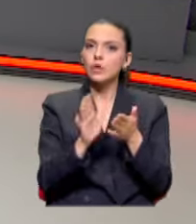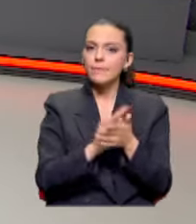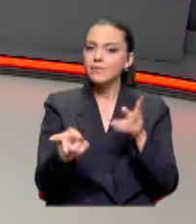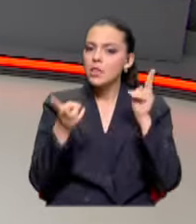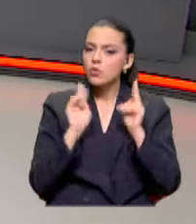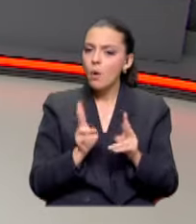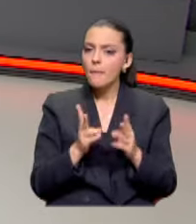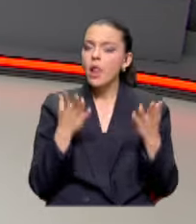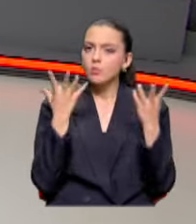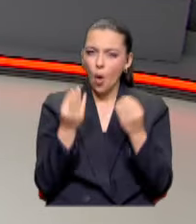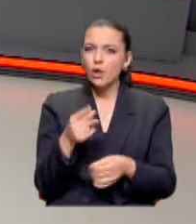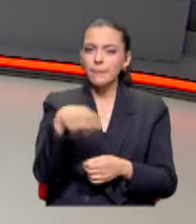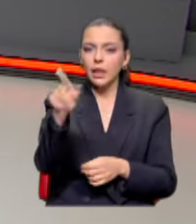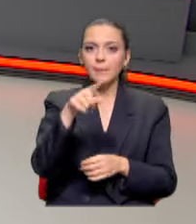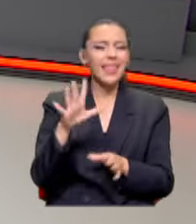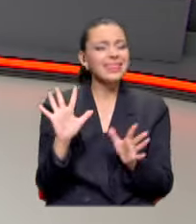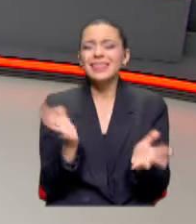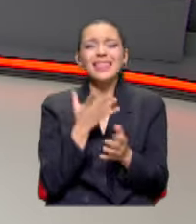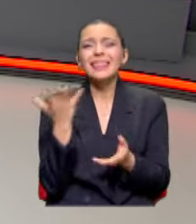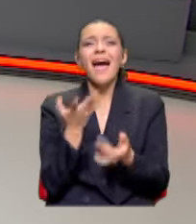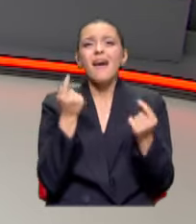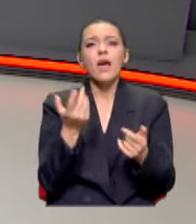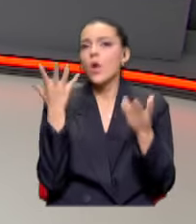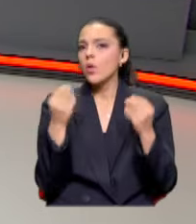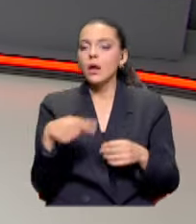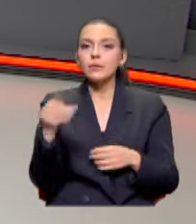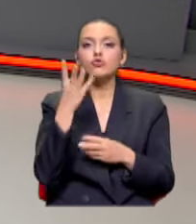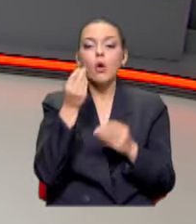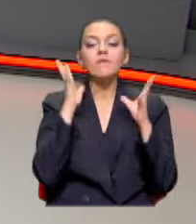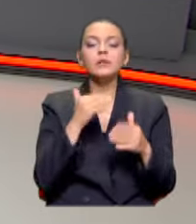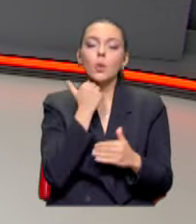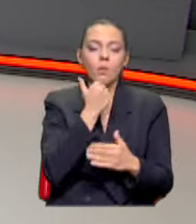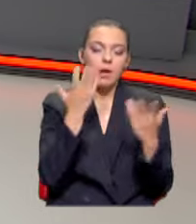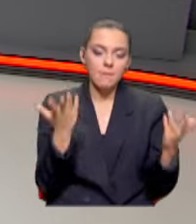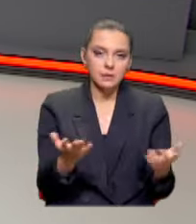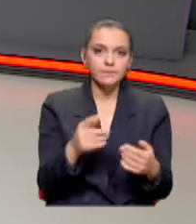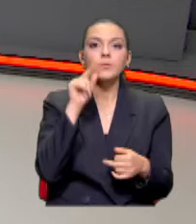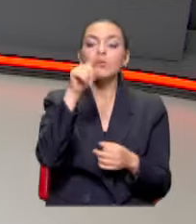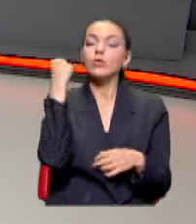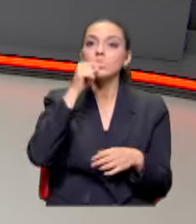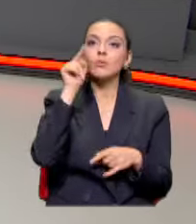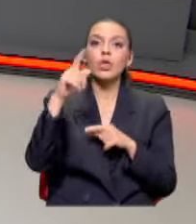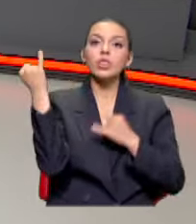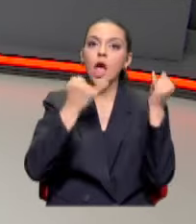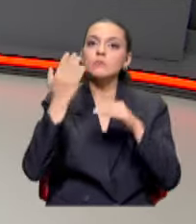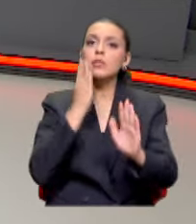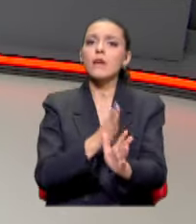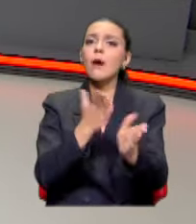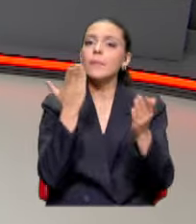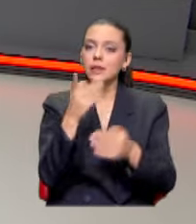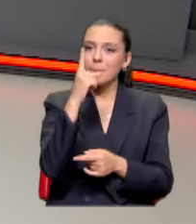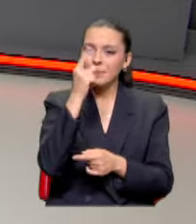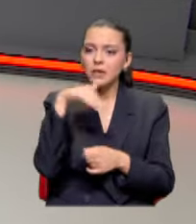normalleşme olabilir mi? Ne kadar olabilir? Çok fazla olamaz açıkçası. İşte bunlar tartışıldığı müddetçe birazdan